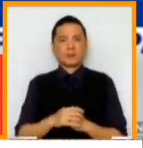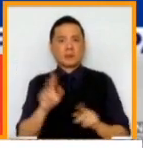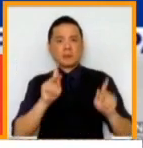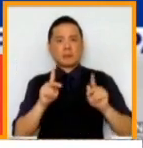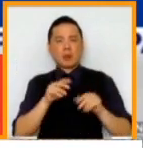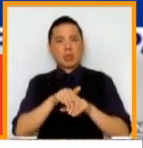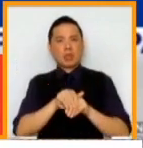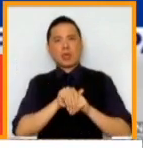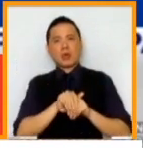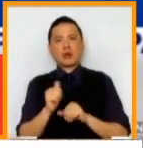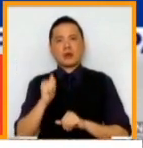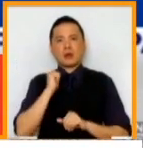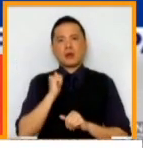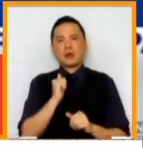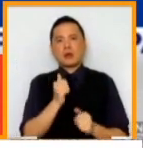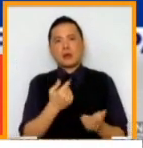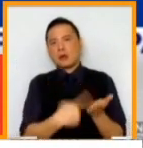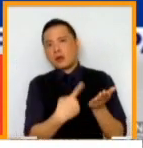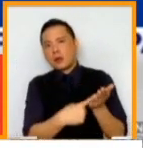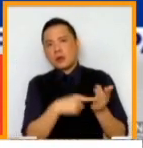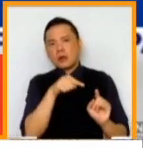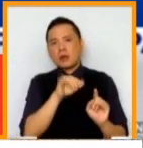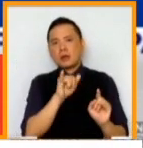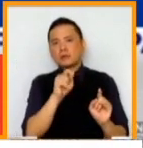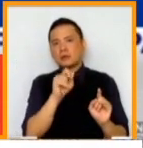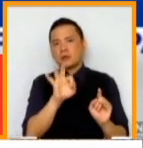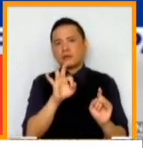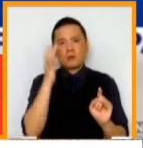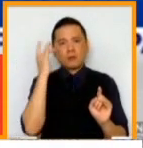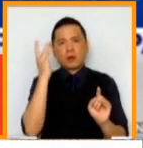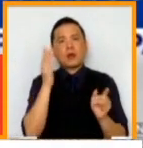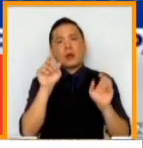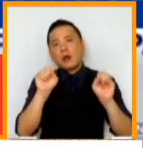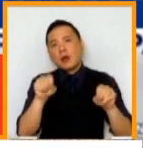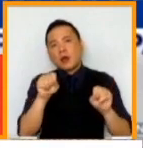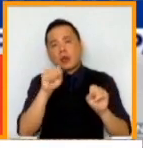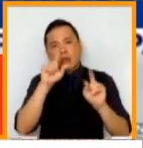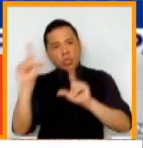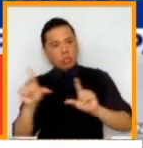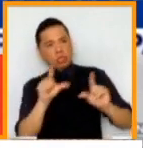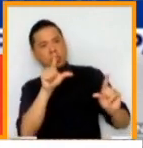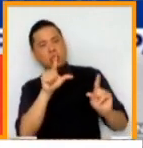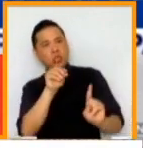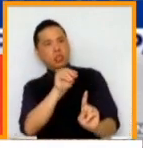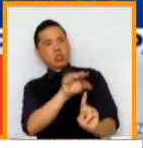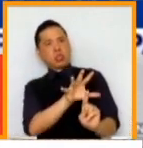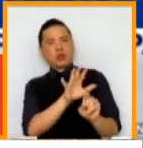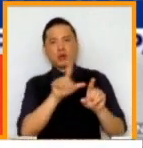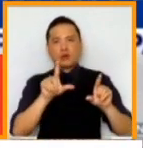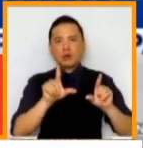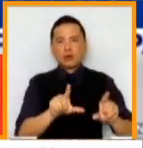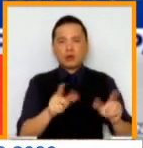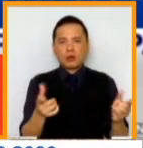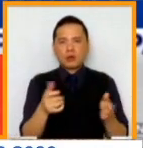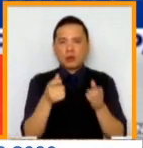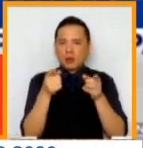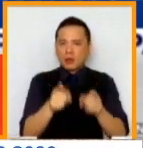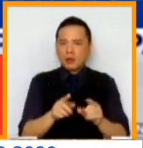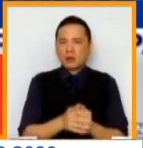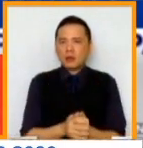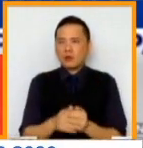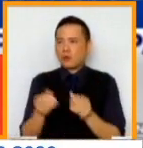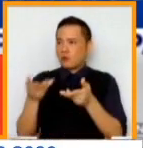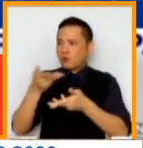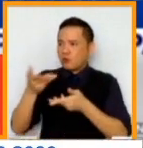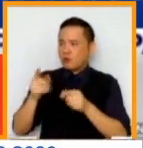tuloy sasabihin yung nasa loob mo kasi matatakot ka, baka lumabas. Kinukonsulta ang mga healthcare workers, kinukonsulta ang mga economic